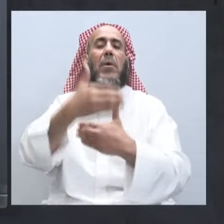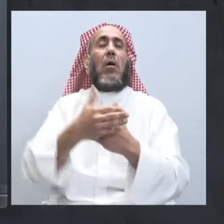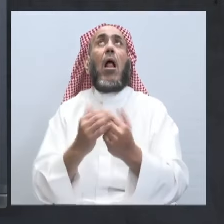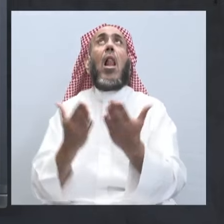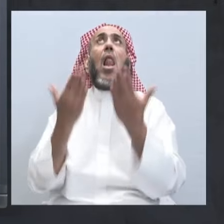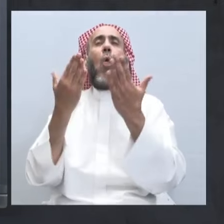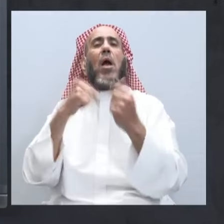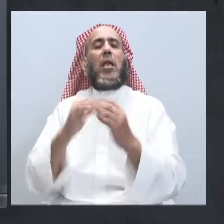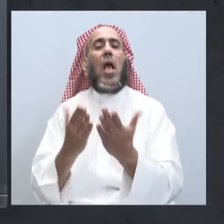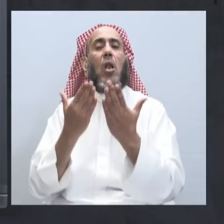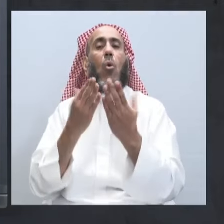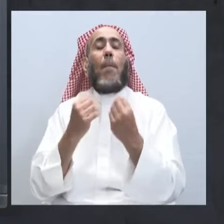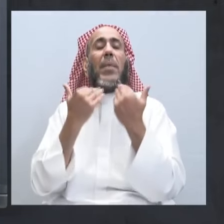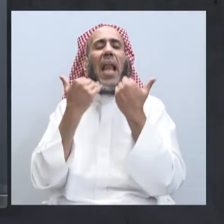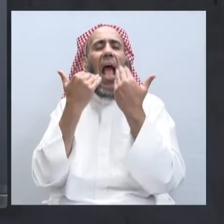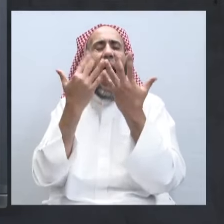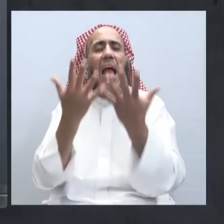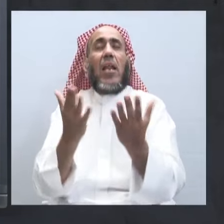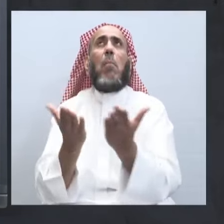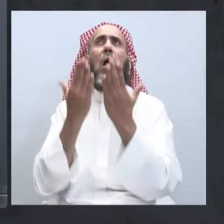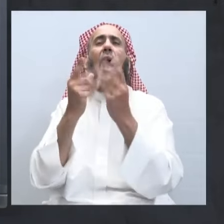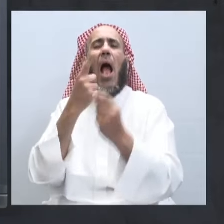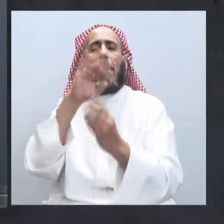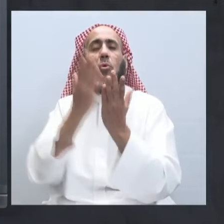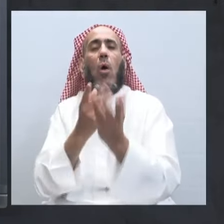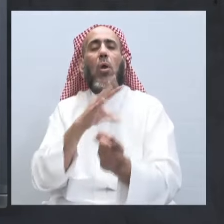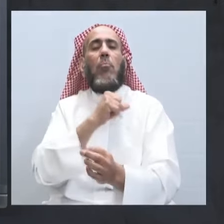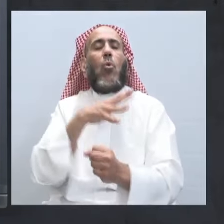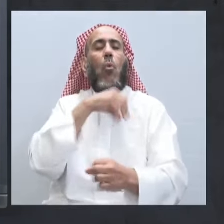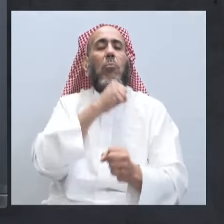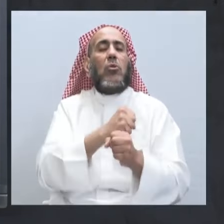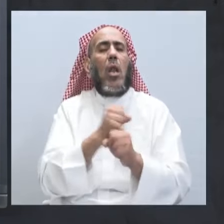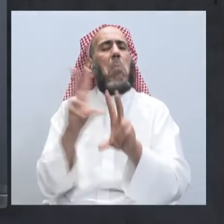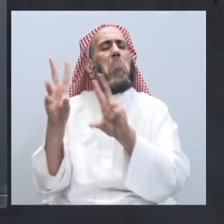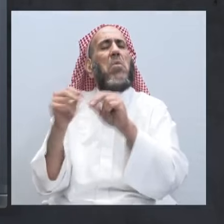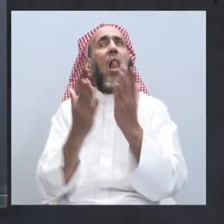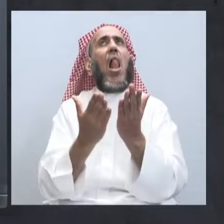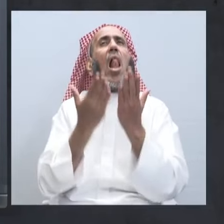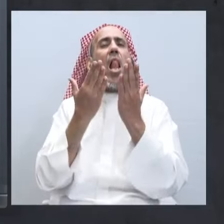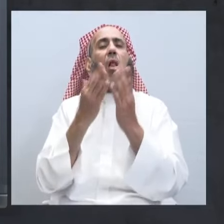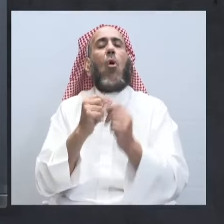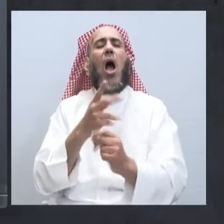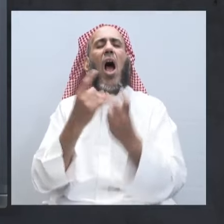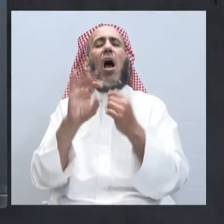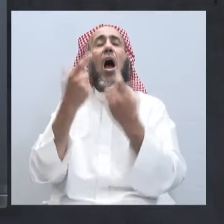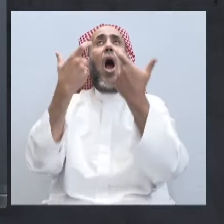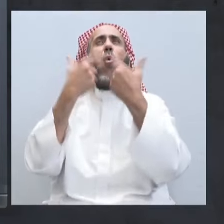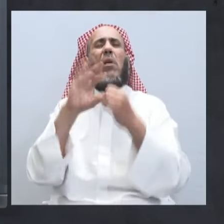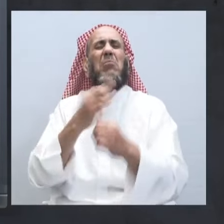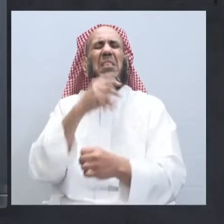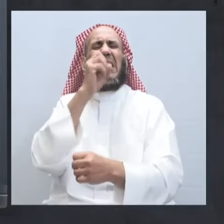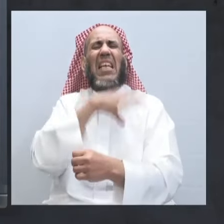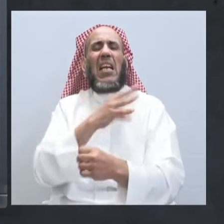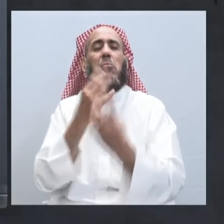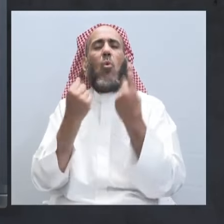اللهم اني اسالك من خير ما سالك عبدك ونبيك محمد صلى الله عليه وسلم اعوذ بك يا رب من شر ما